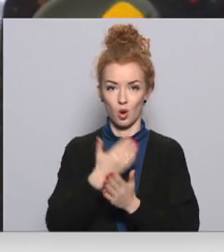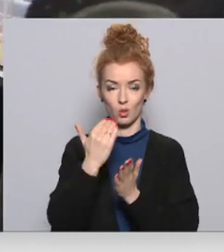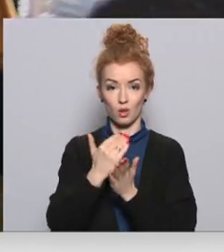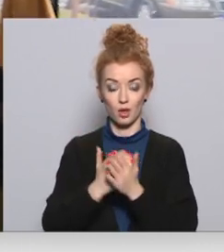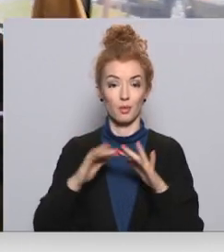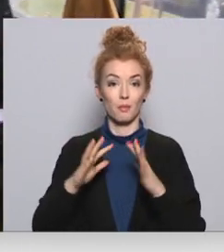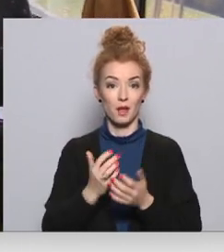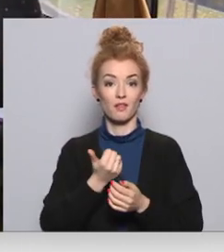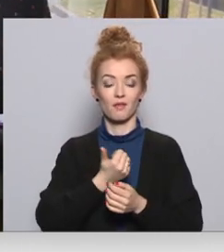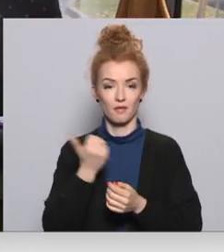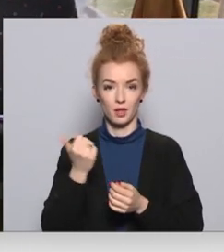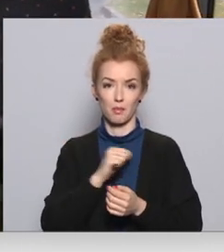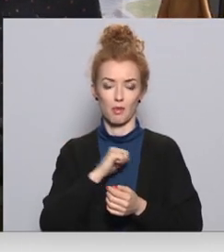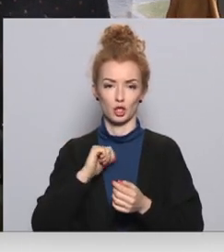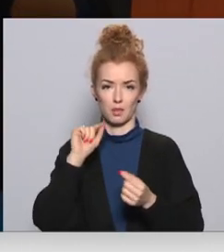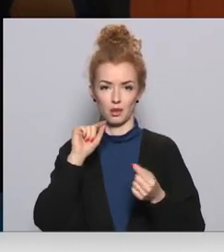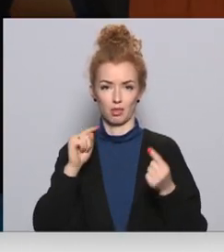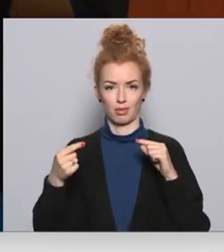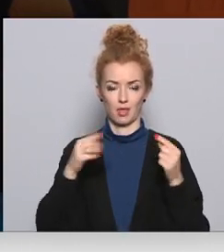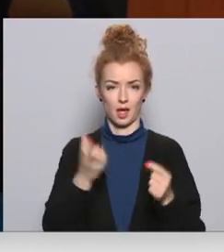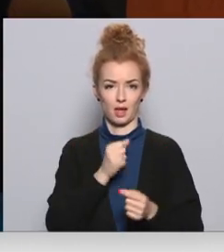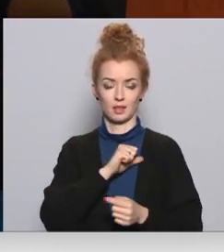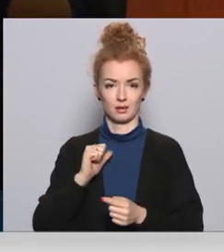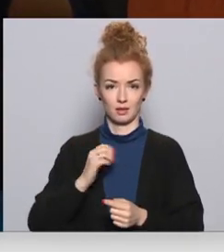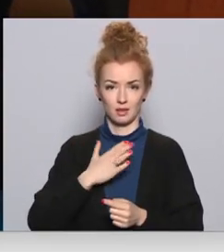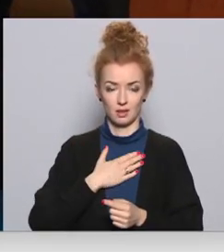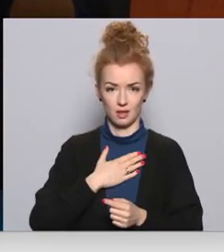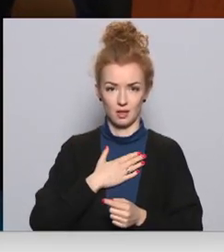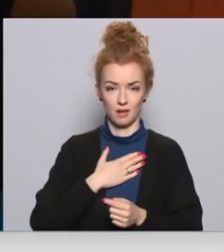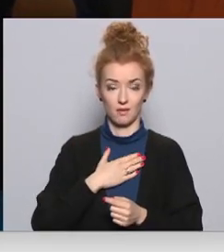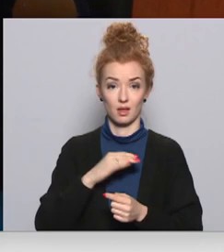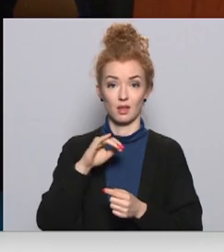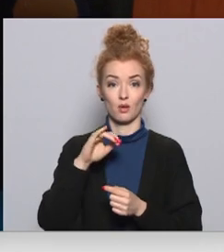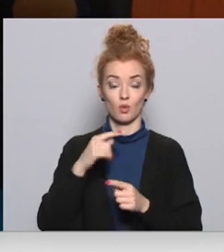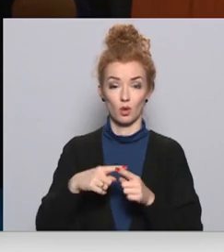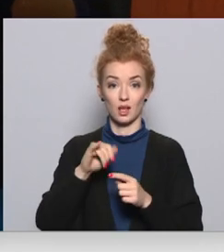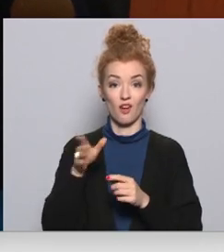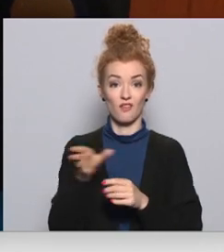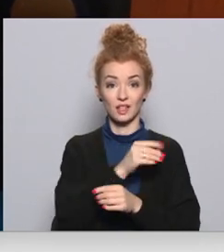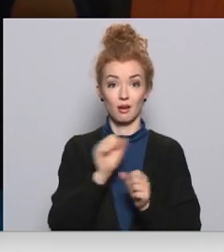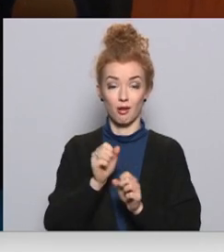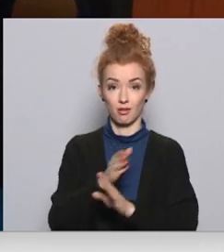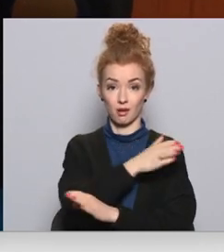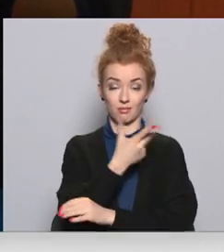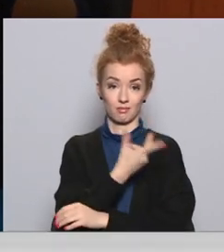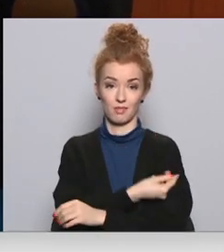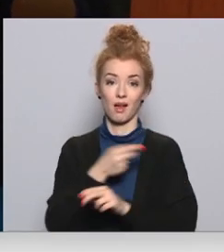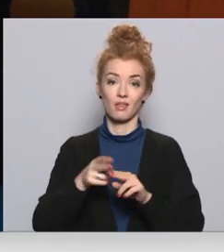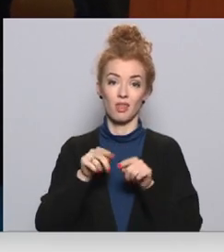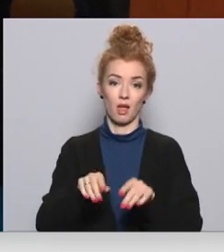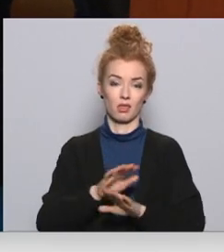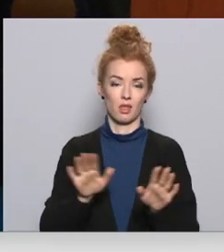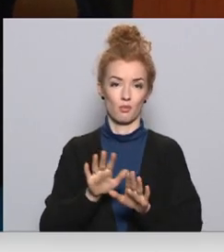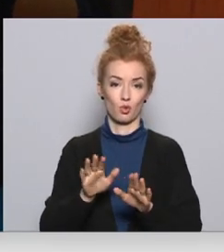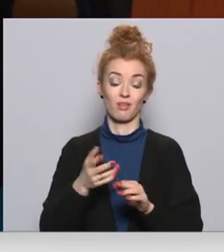Taču viņi nonākot pretrunā paši ar sevi. Ja visi savakcinētos iepriekš, tad tā nebūtu. Tad laikam tas tomēr